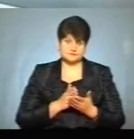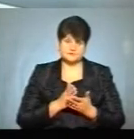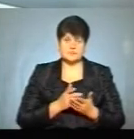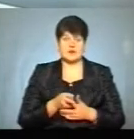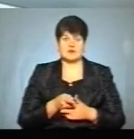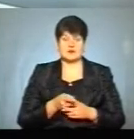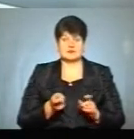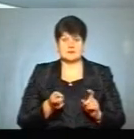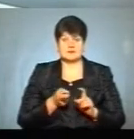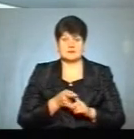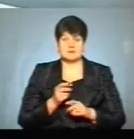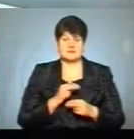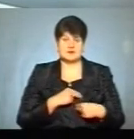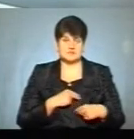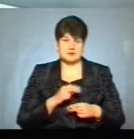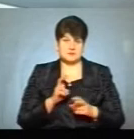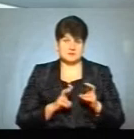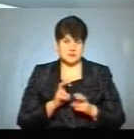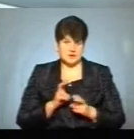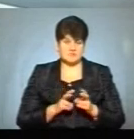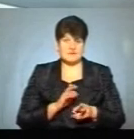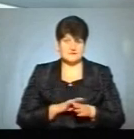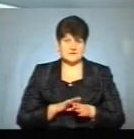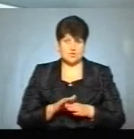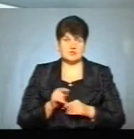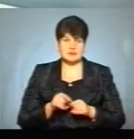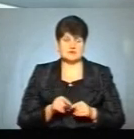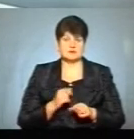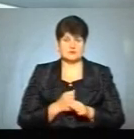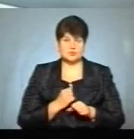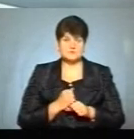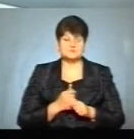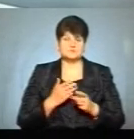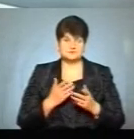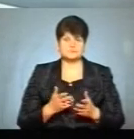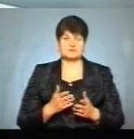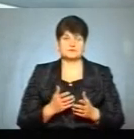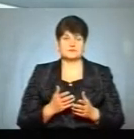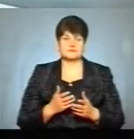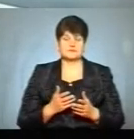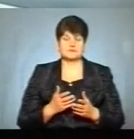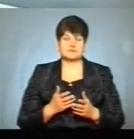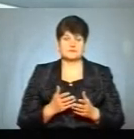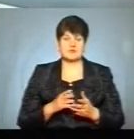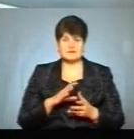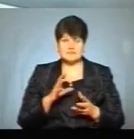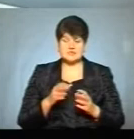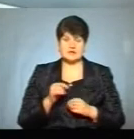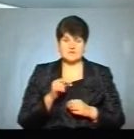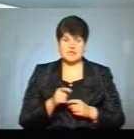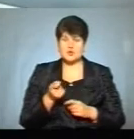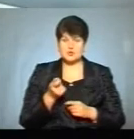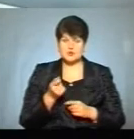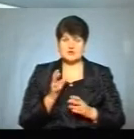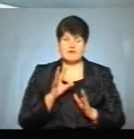закріплюється працівник підприємства. Вона ну, виконує ті процедури, чи операції, чи якусь певну роботу. Все-таки вона трошечки